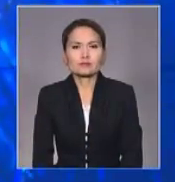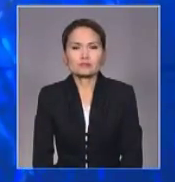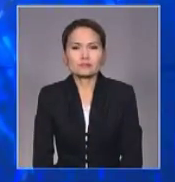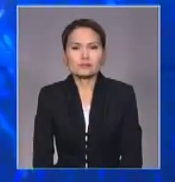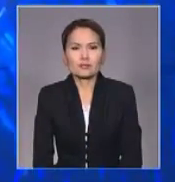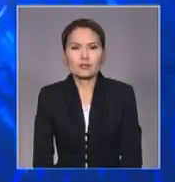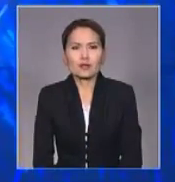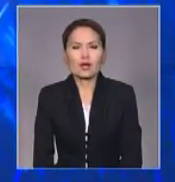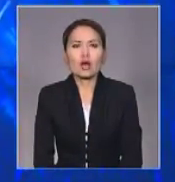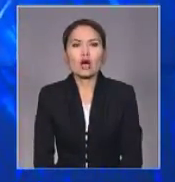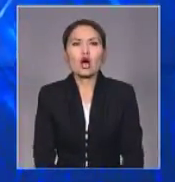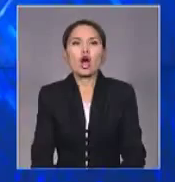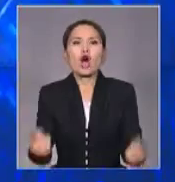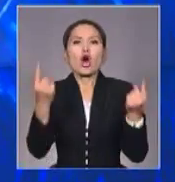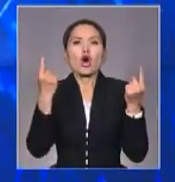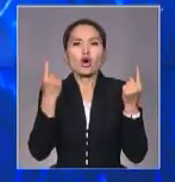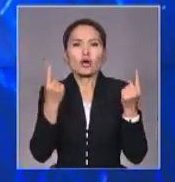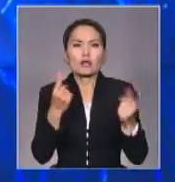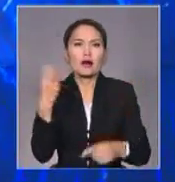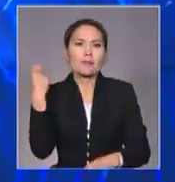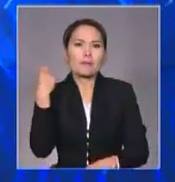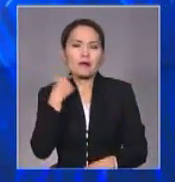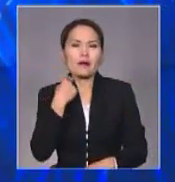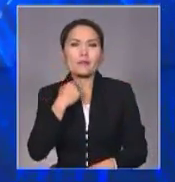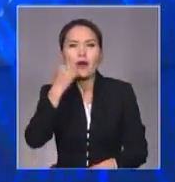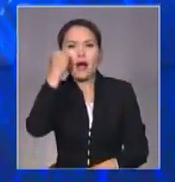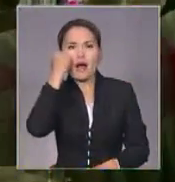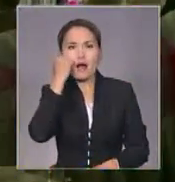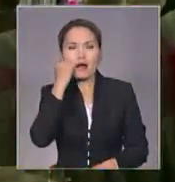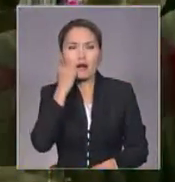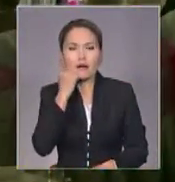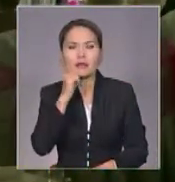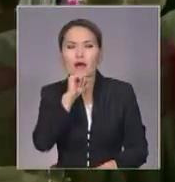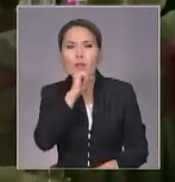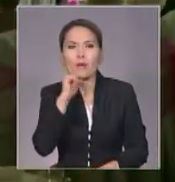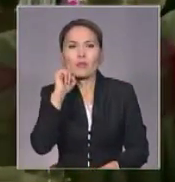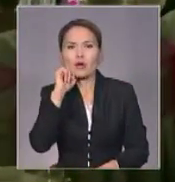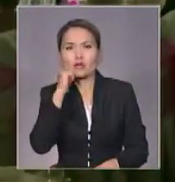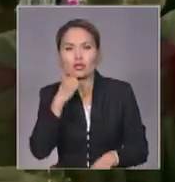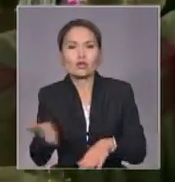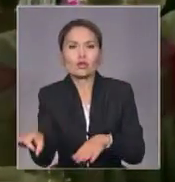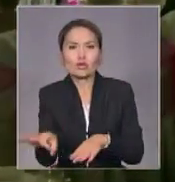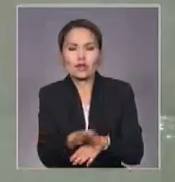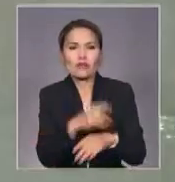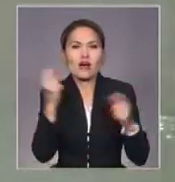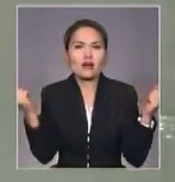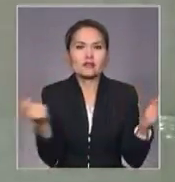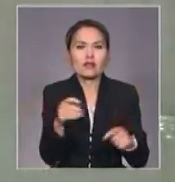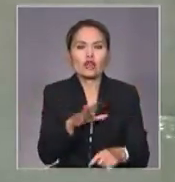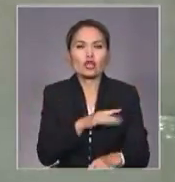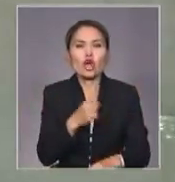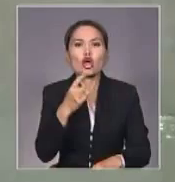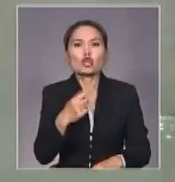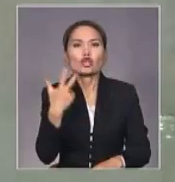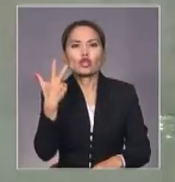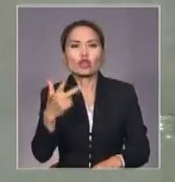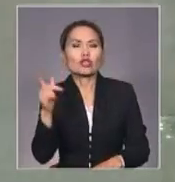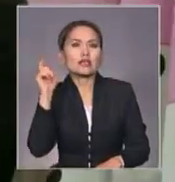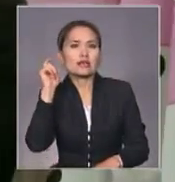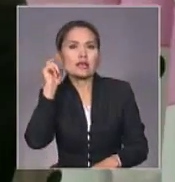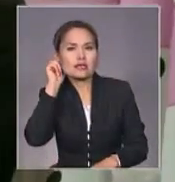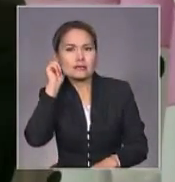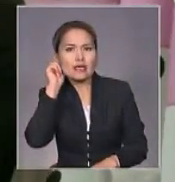Атың шықпаса жер өрте. Ұлыбританияда қарттар ең егде жаста отау тігіп әлемдік рекорд орнатты. 103 жастағы Джордж Кирби